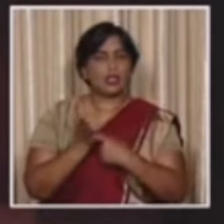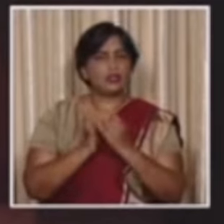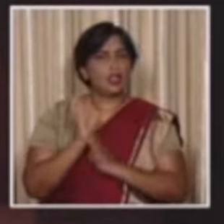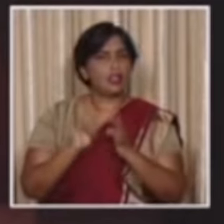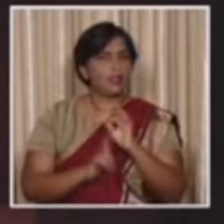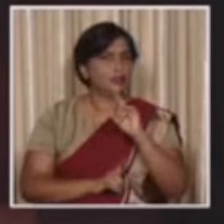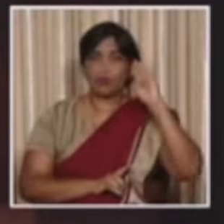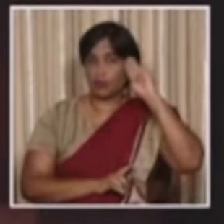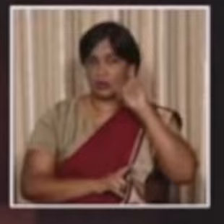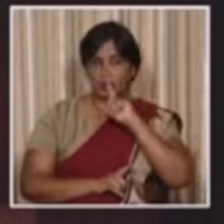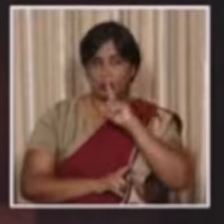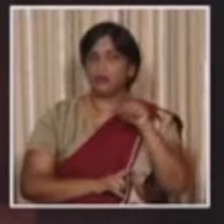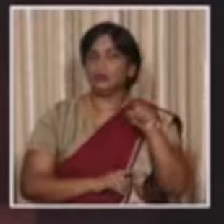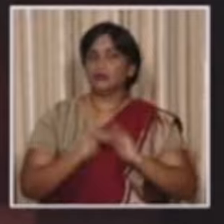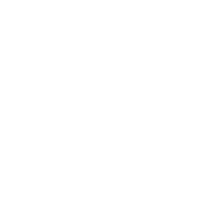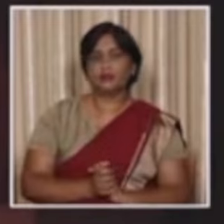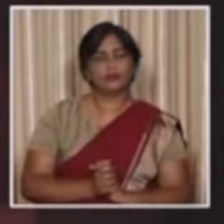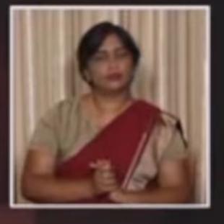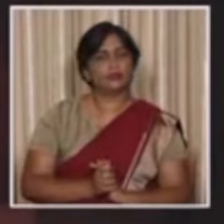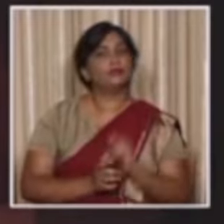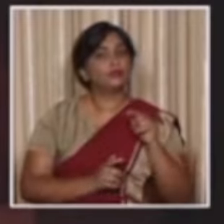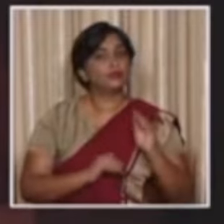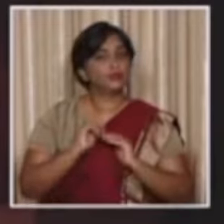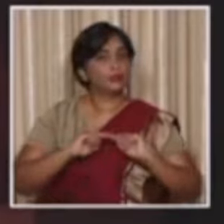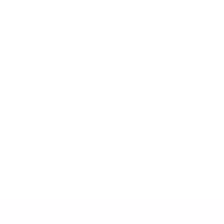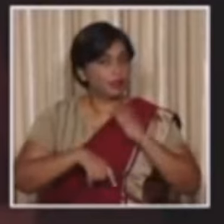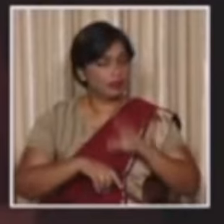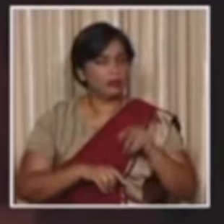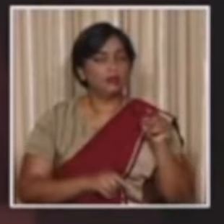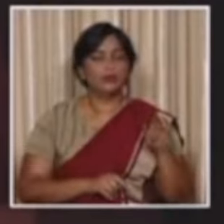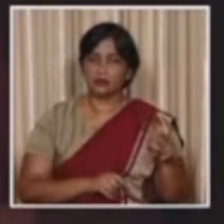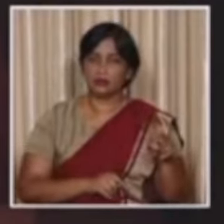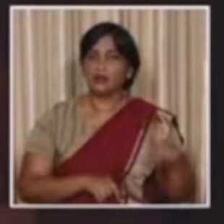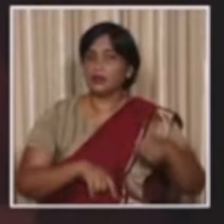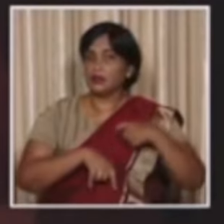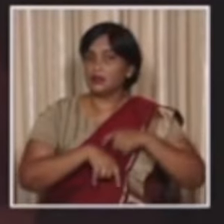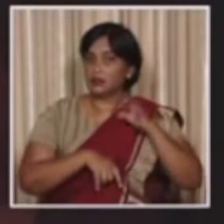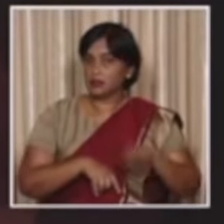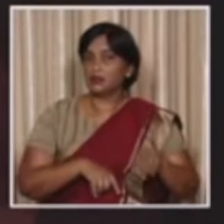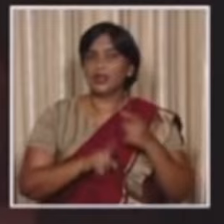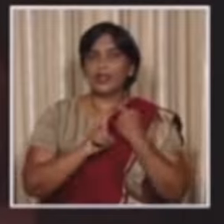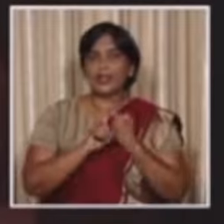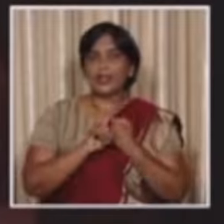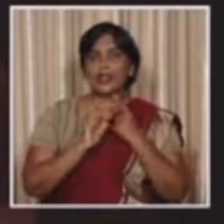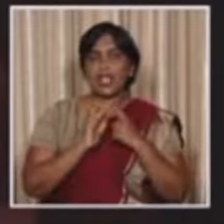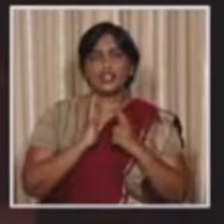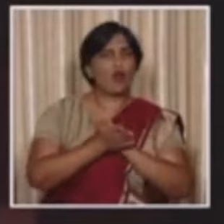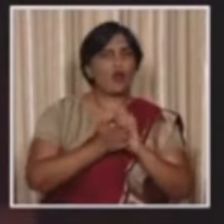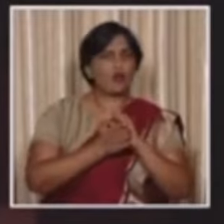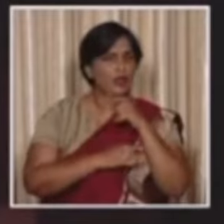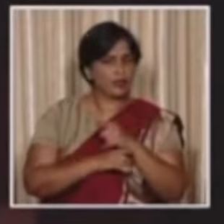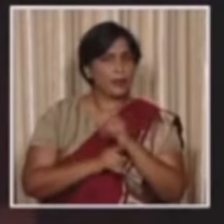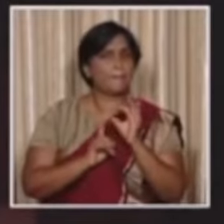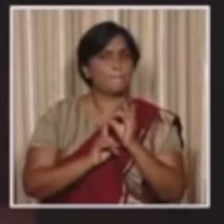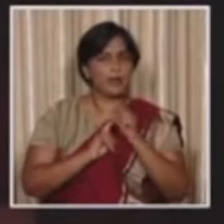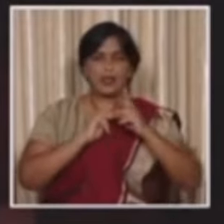දුන්නා පොරොන්දුවක් ඒක ක්‍රියාත්මක කරනවායි කියලා. ඒක ක්‍රියාත්මක වෙන මොහොතේ මේ අවස්ථාවේ KIU සහ Horizon කියන